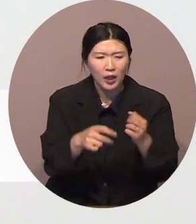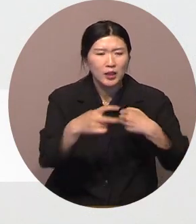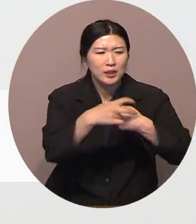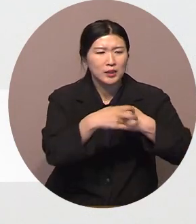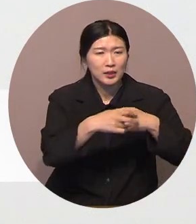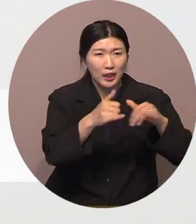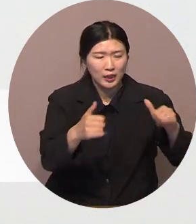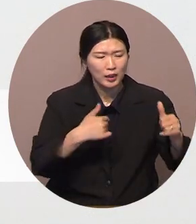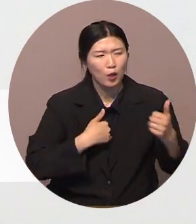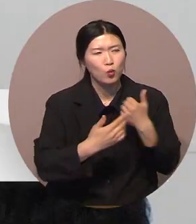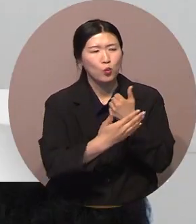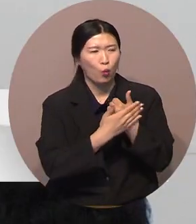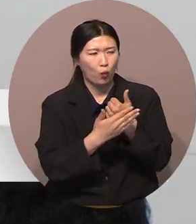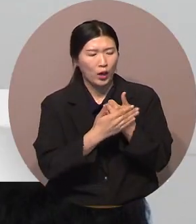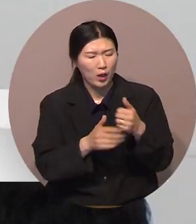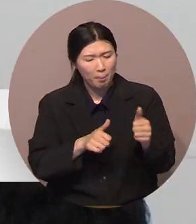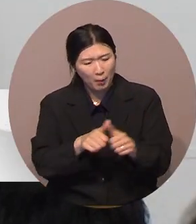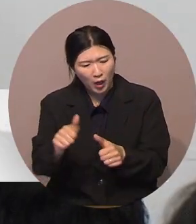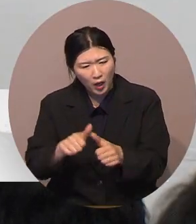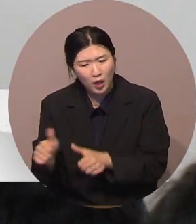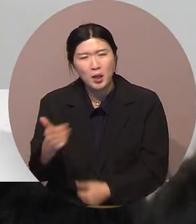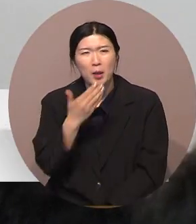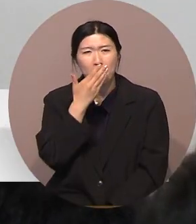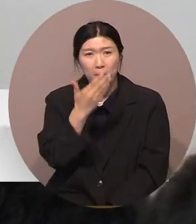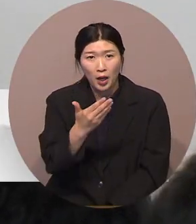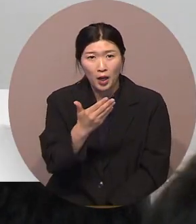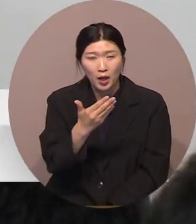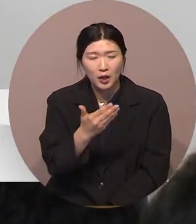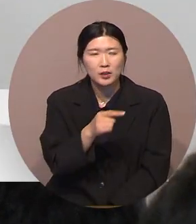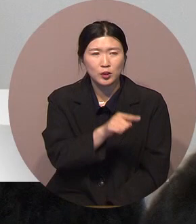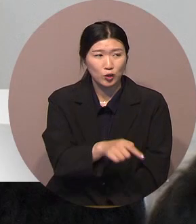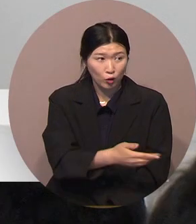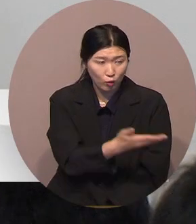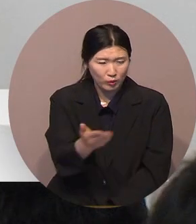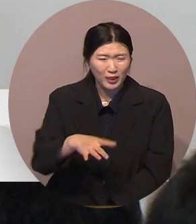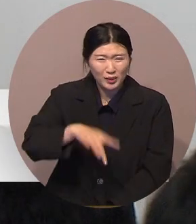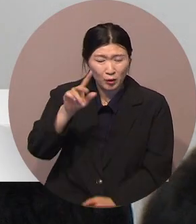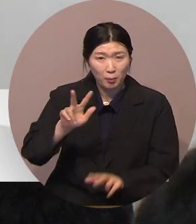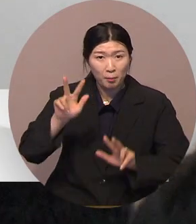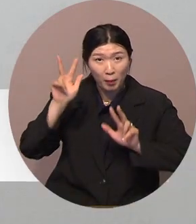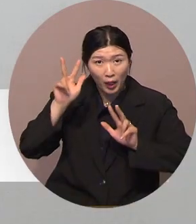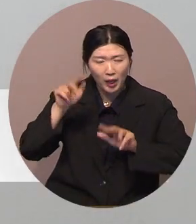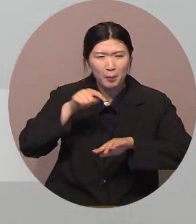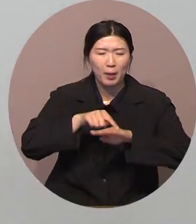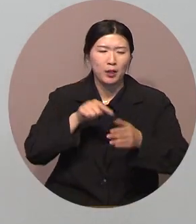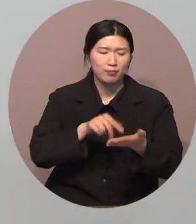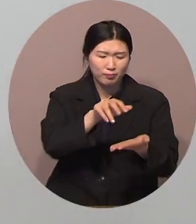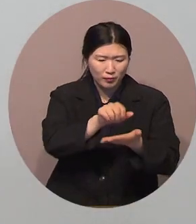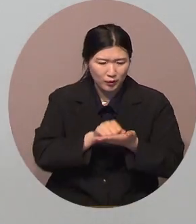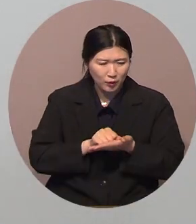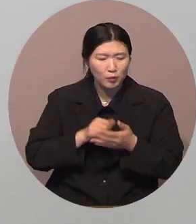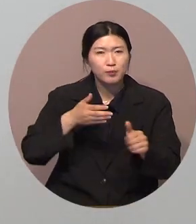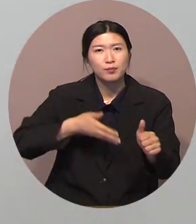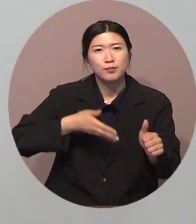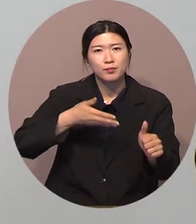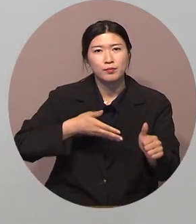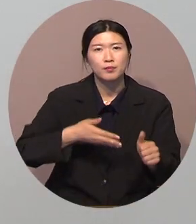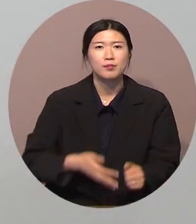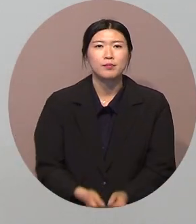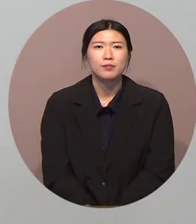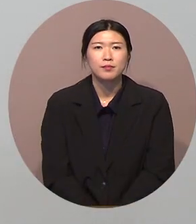환자 곁을 지켜 헤쳐 나갈 수 있었다며 히포크라테스와 선서를 되새기는 초심으로 돌아가 달라고